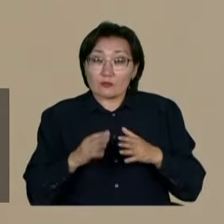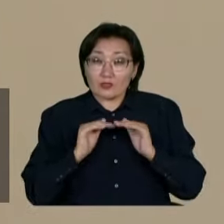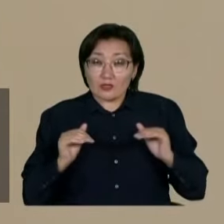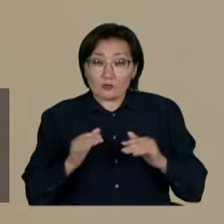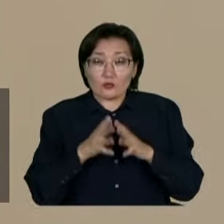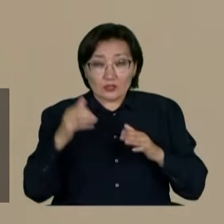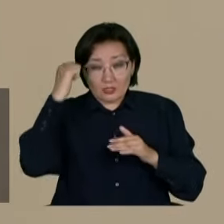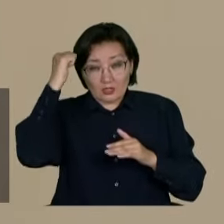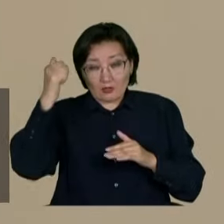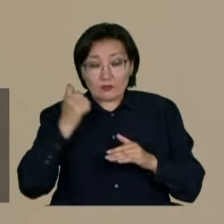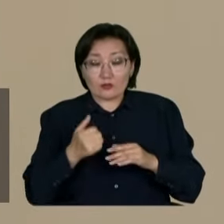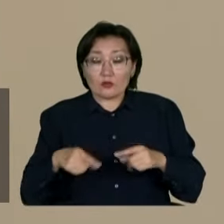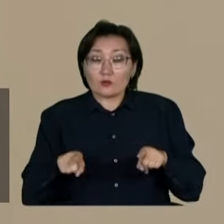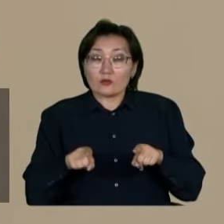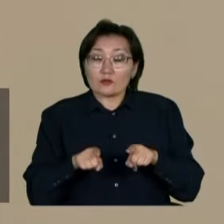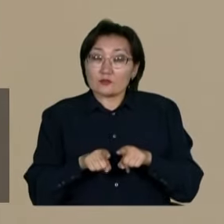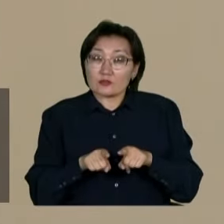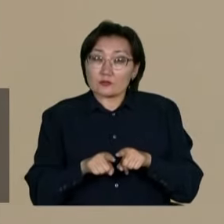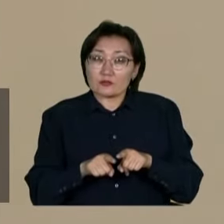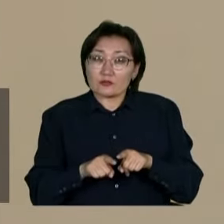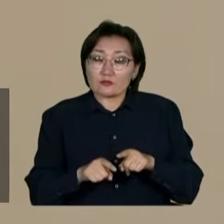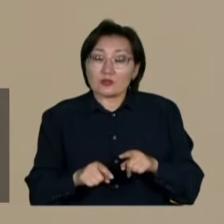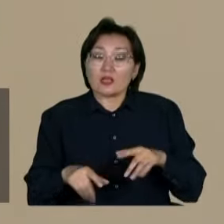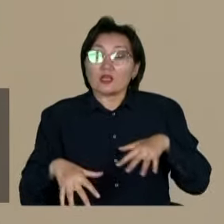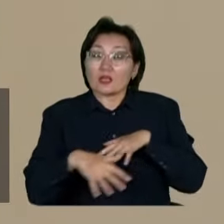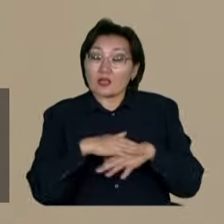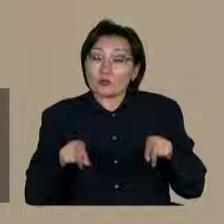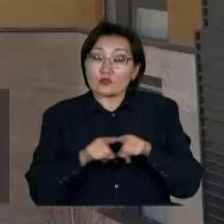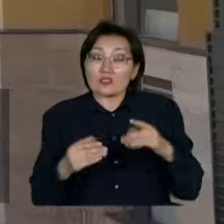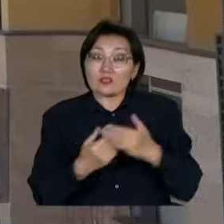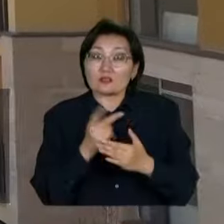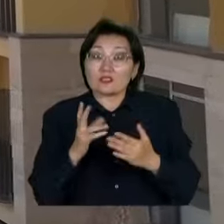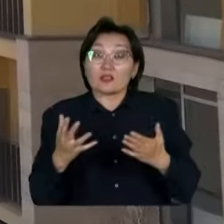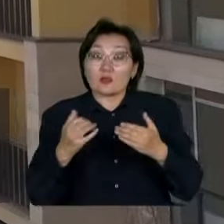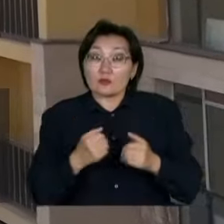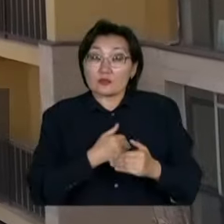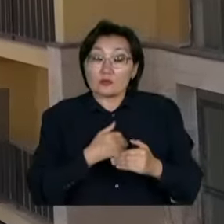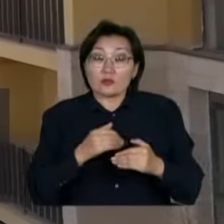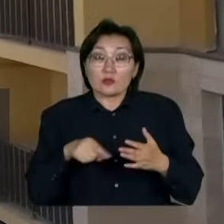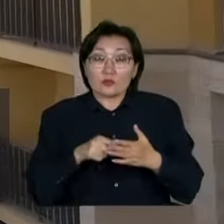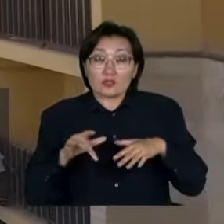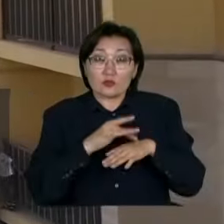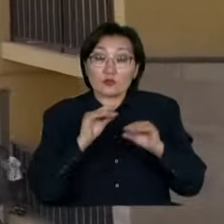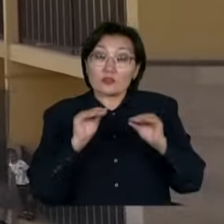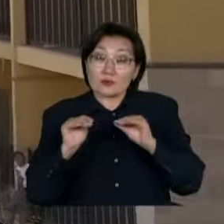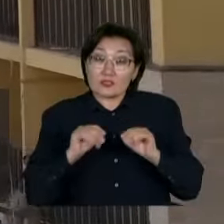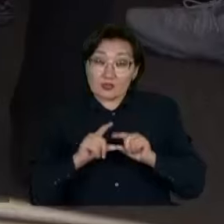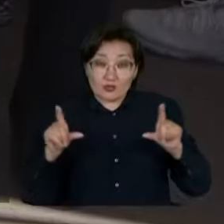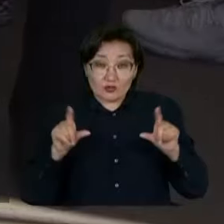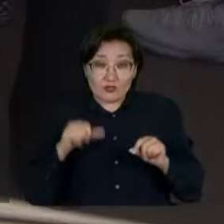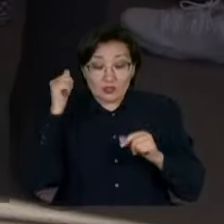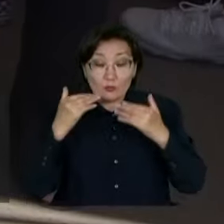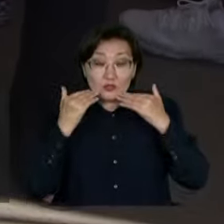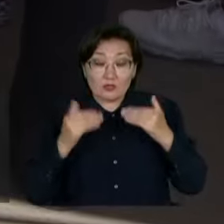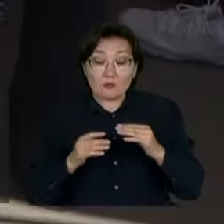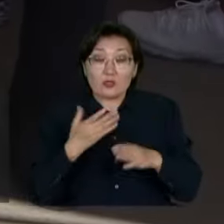той көп болсын. Елді тосында үй ала берсін, біз қуана берейік. Қалалық коммуналдық инфрақұрылымды дамыту басқармасы жыл аяғына